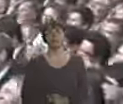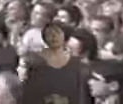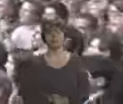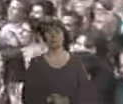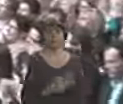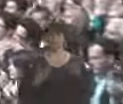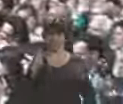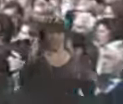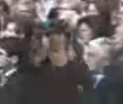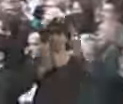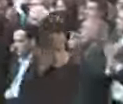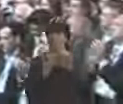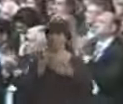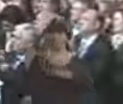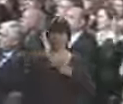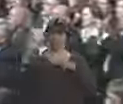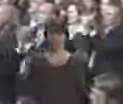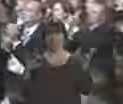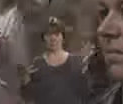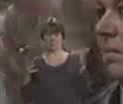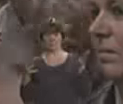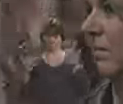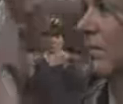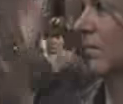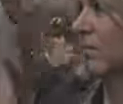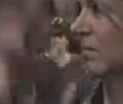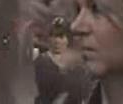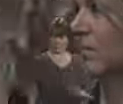Voilà le raisonnement. Suivez donc le raisonnement.